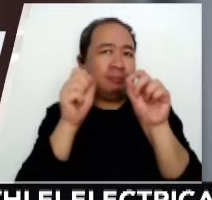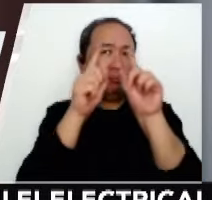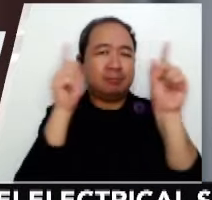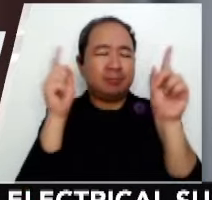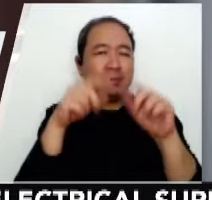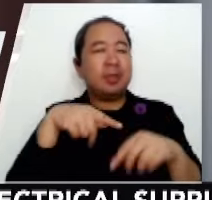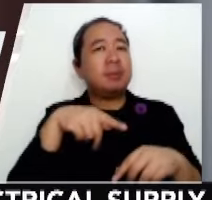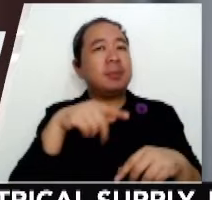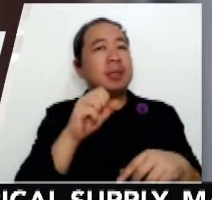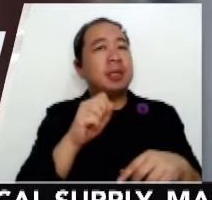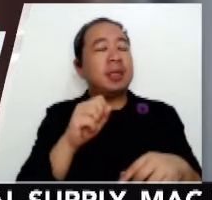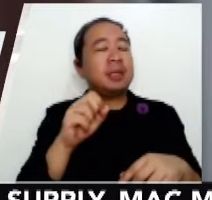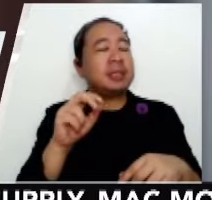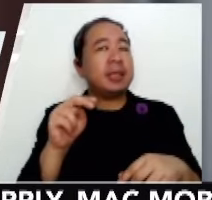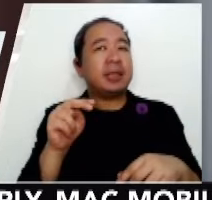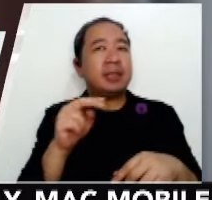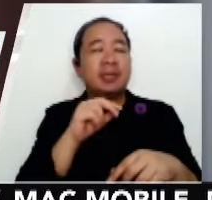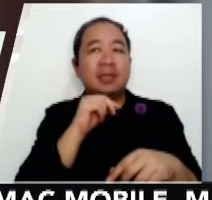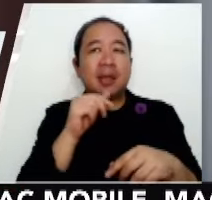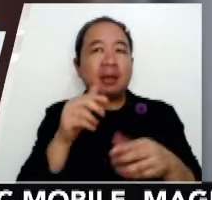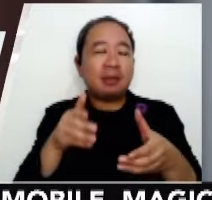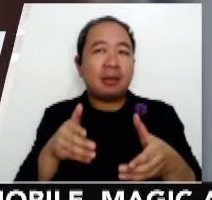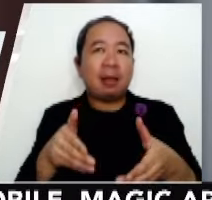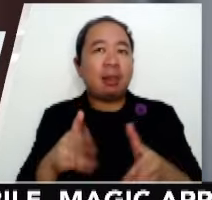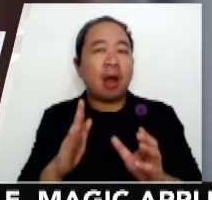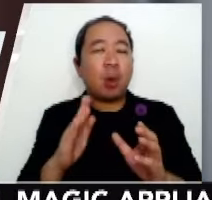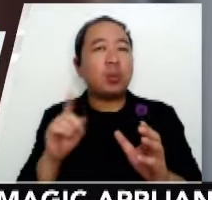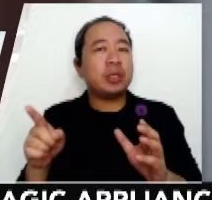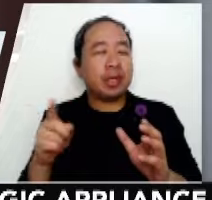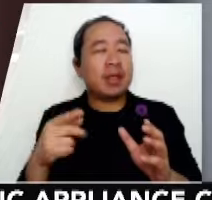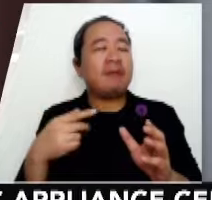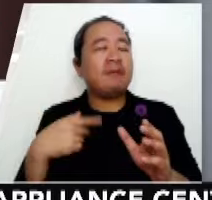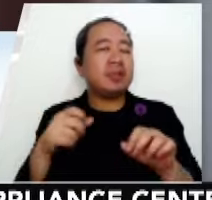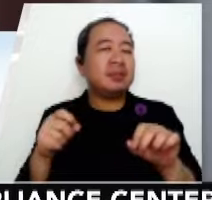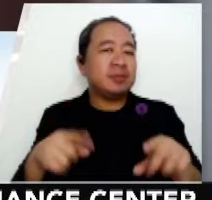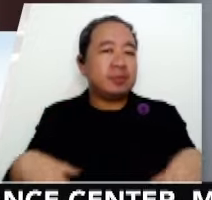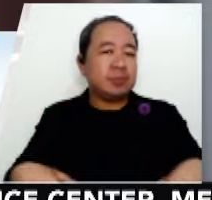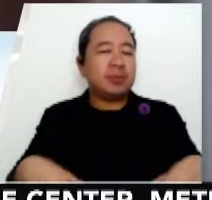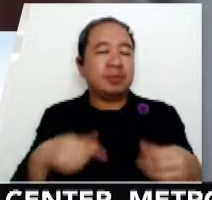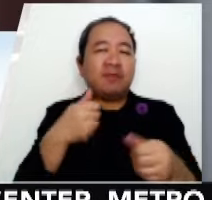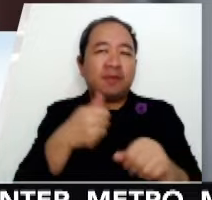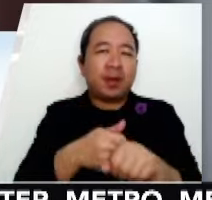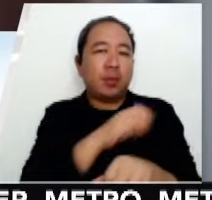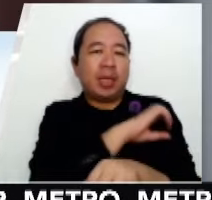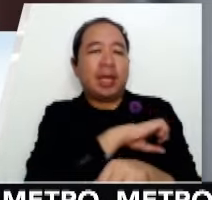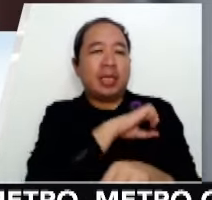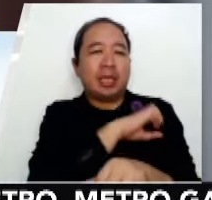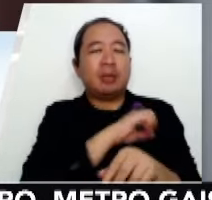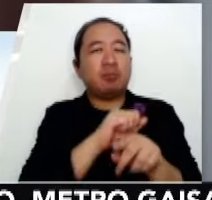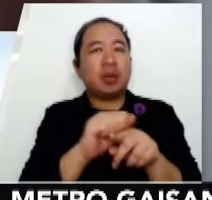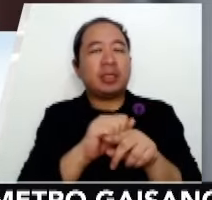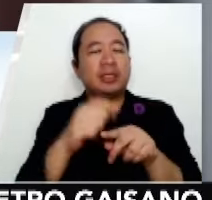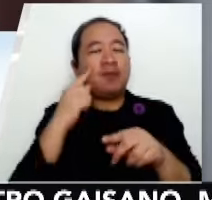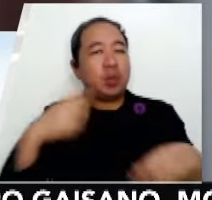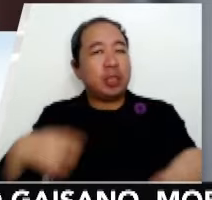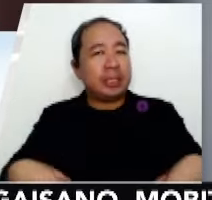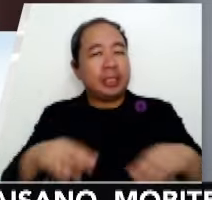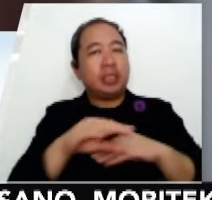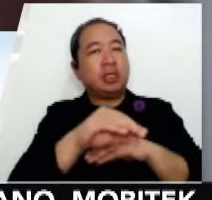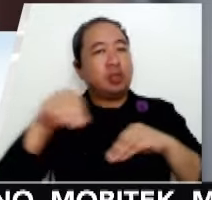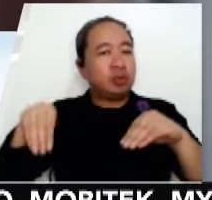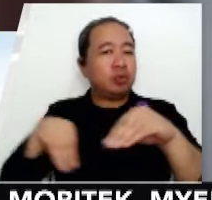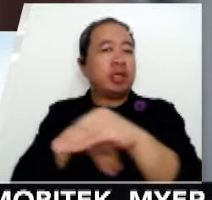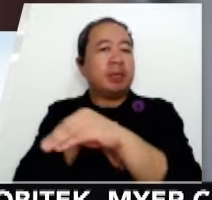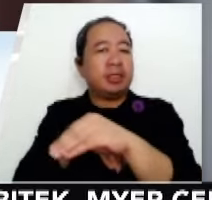organ trafficking. We have always advocated for ethical practice in kidney transplantation. We have to admit that there were